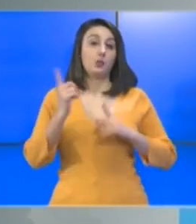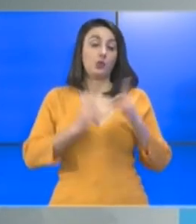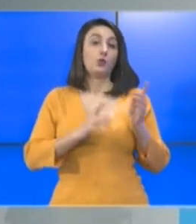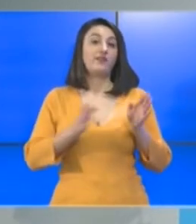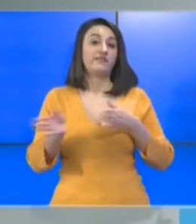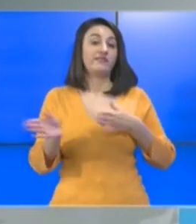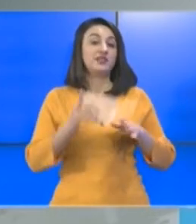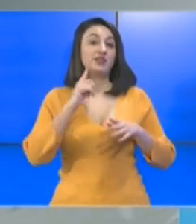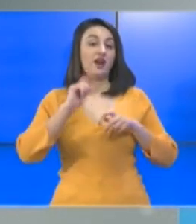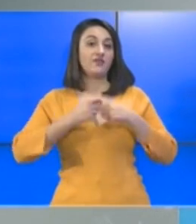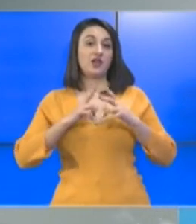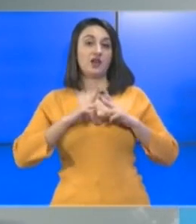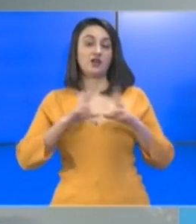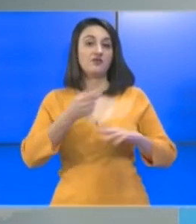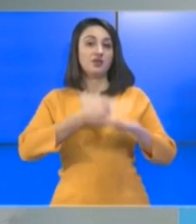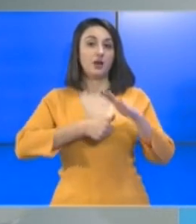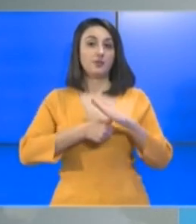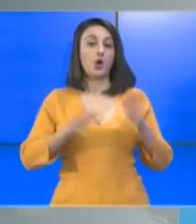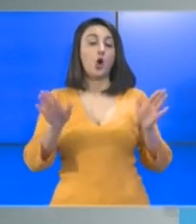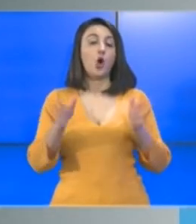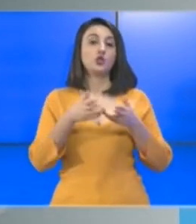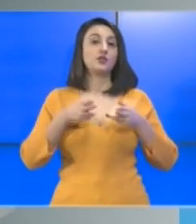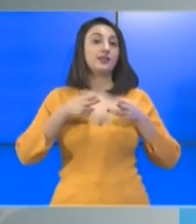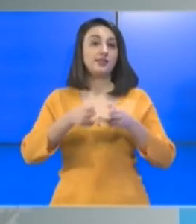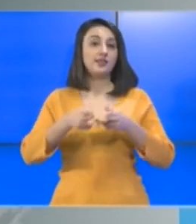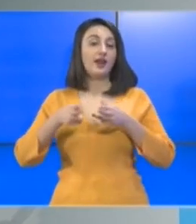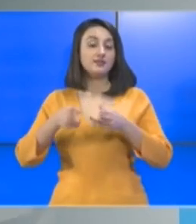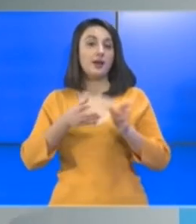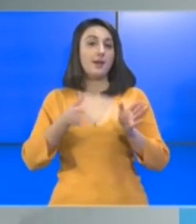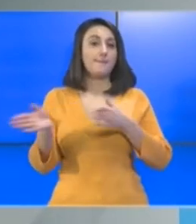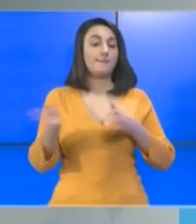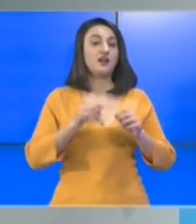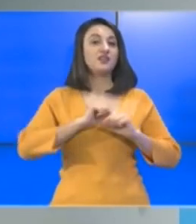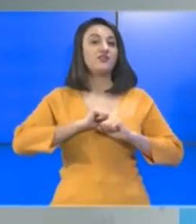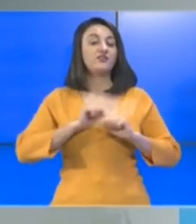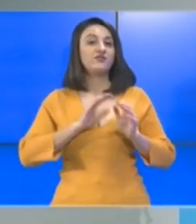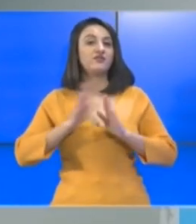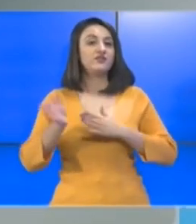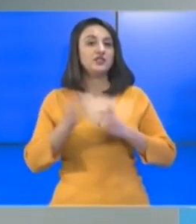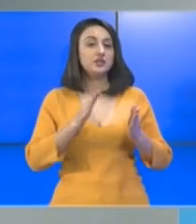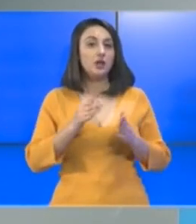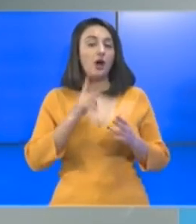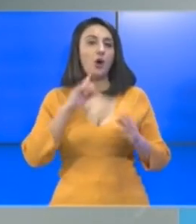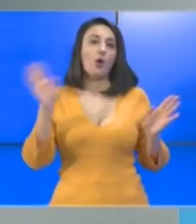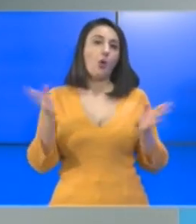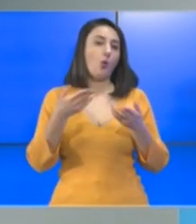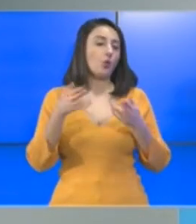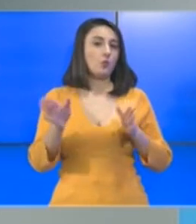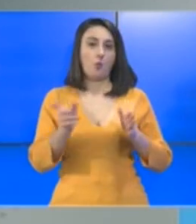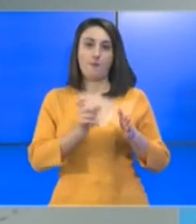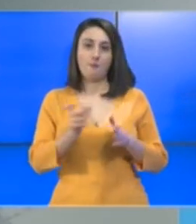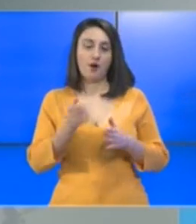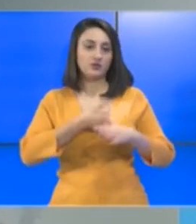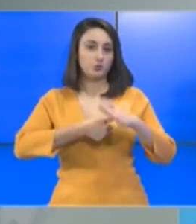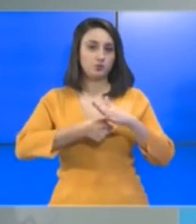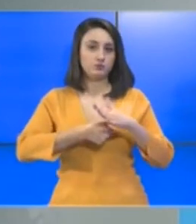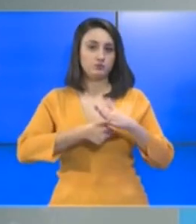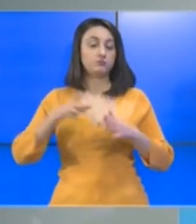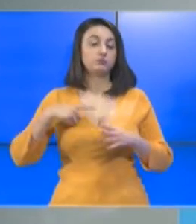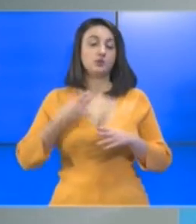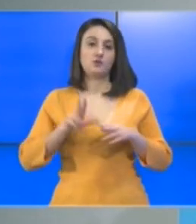afectează grav capitala. Și pe orice direcție ar bătea vânturile, oricum o parte a Bucureștiului este